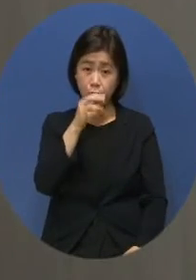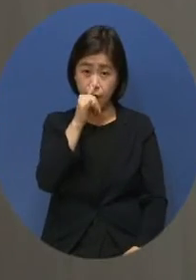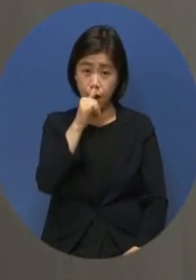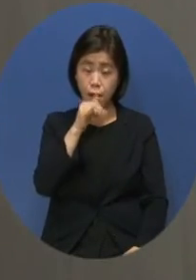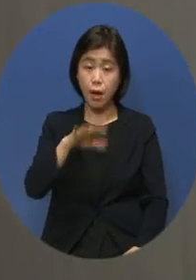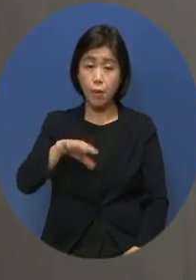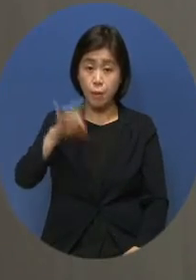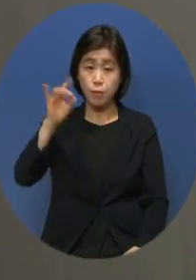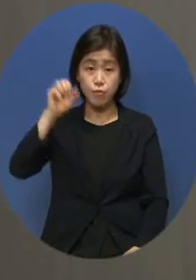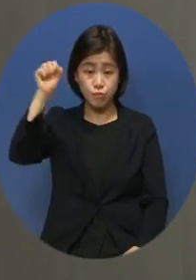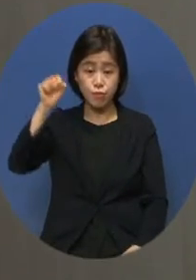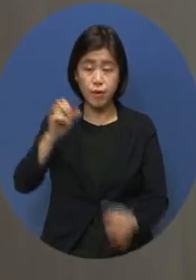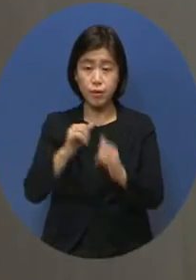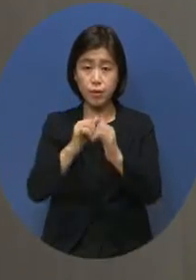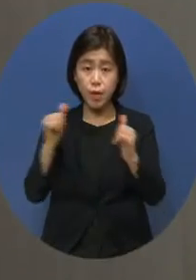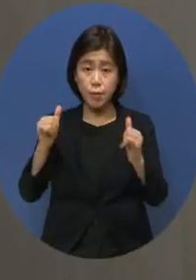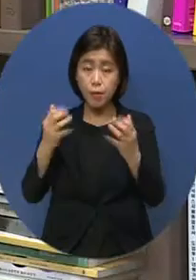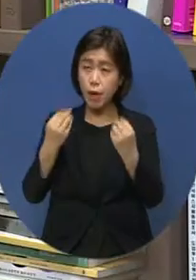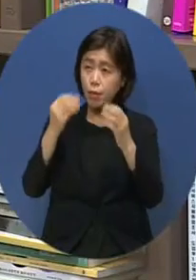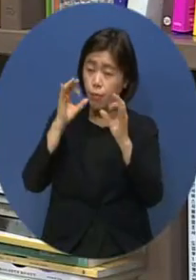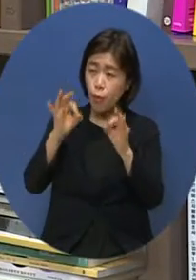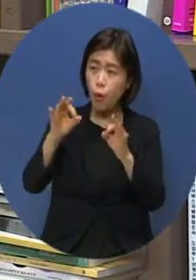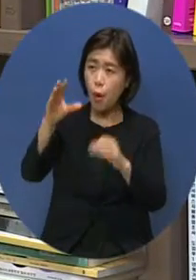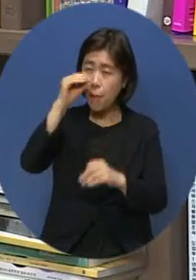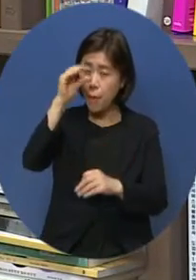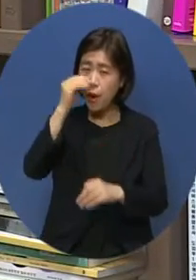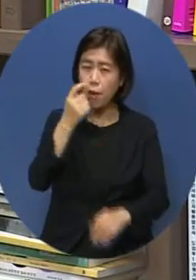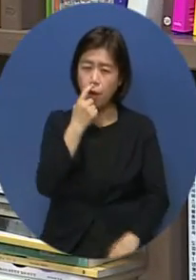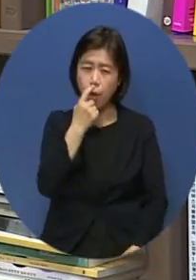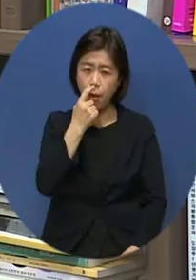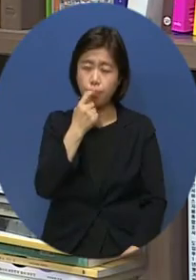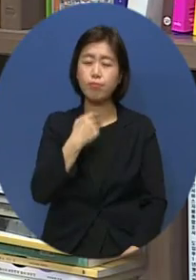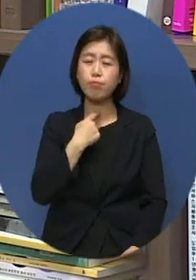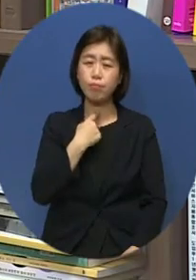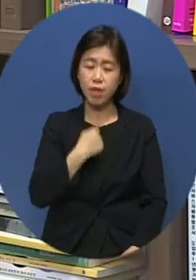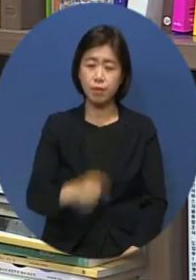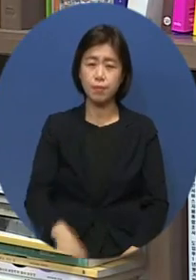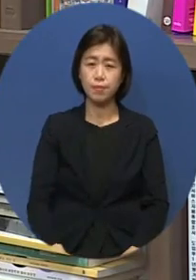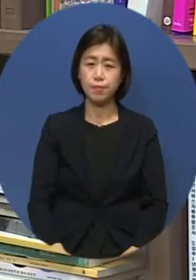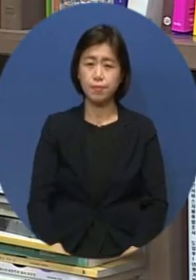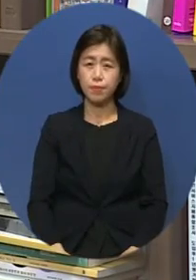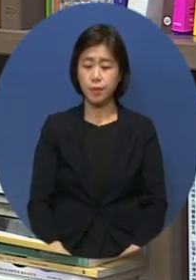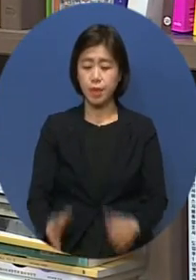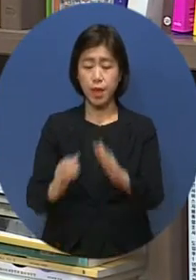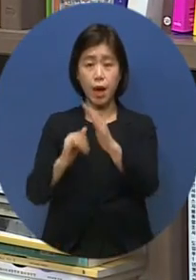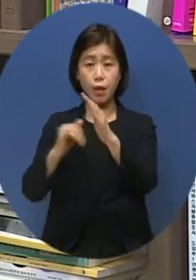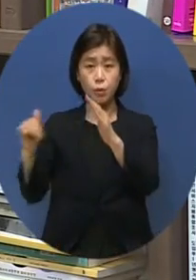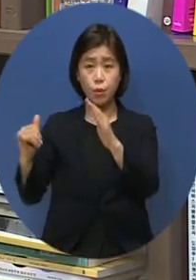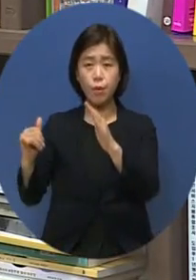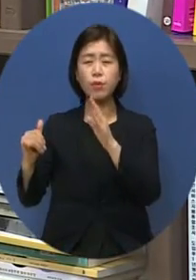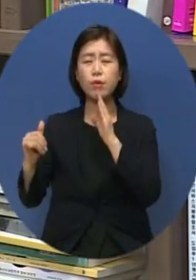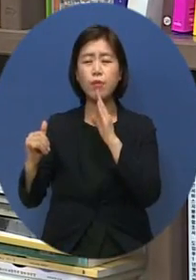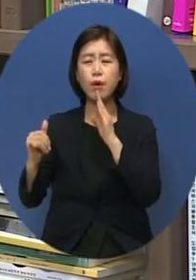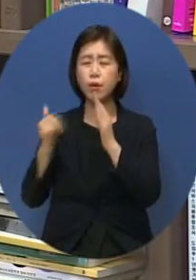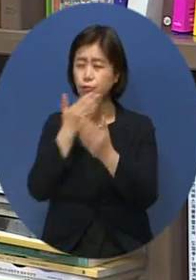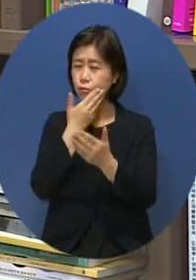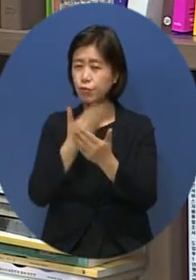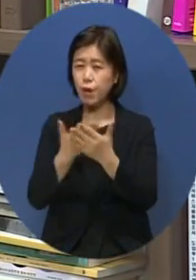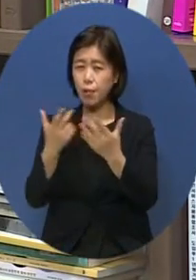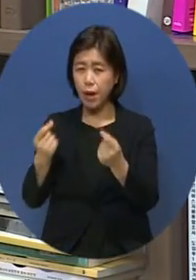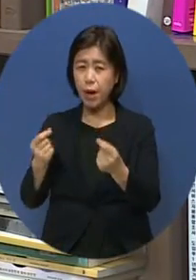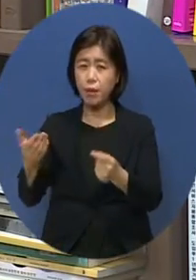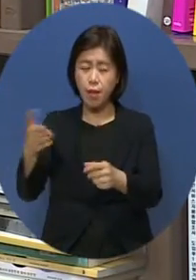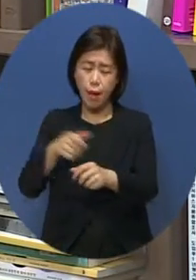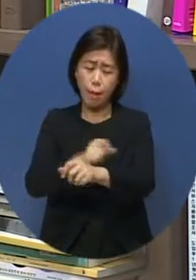보면서 사실은 배워나갔던 것이죠. 네. 근데 사실 정말 이제 가족이 소중한 존재이기는 하지만 또 두 팔 걷고 두